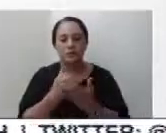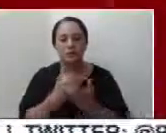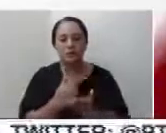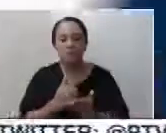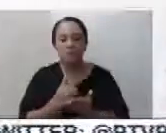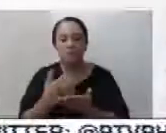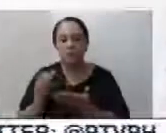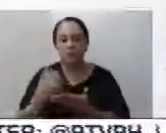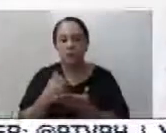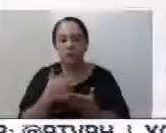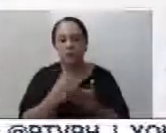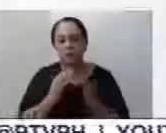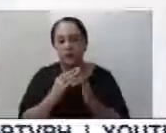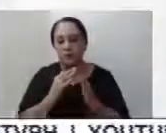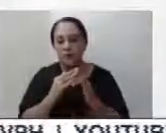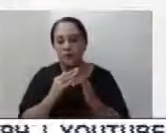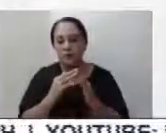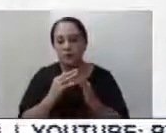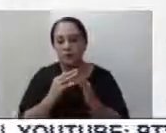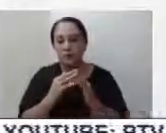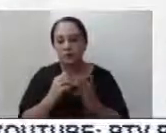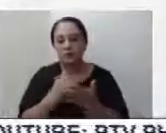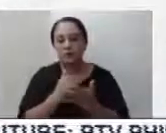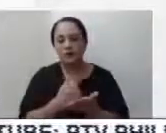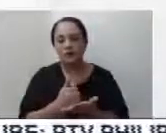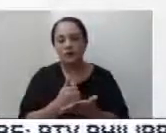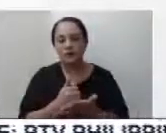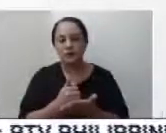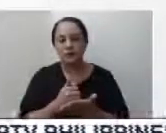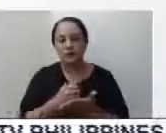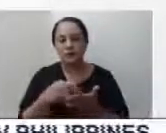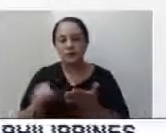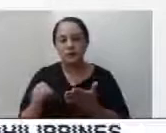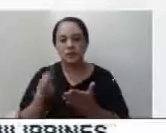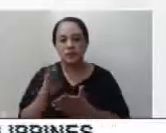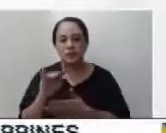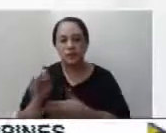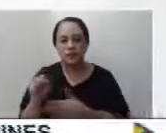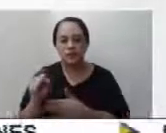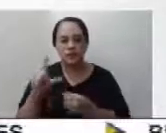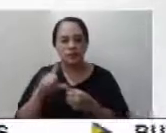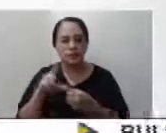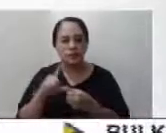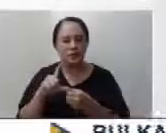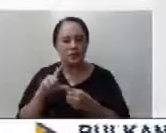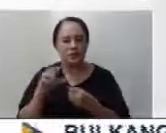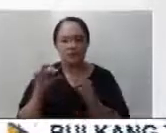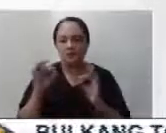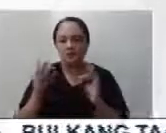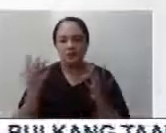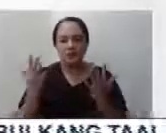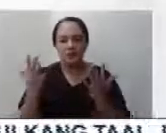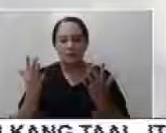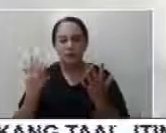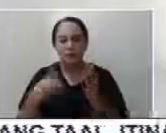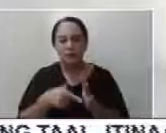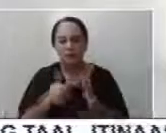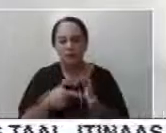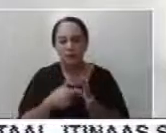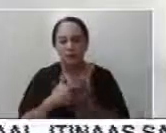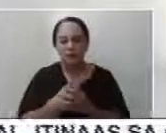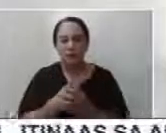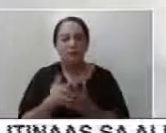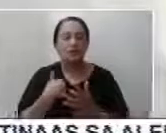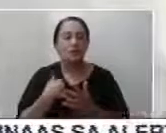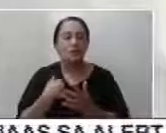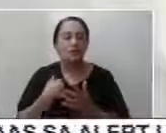rate. 92.3% naman ang employment rate kaya't umabot na sa 44.72 million ang may trabaho. Tumaas yung